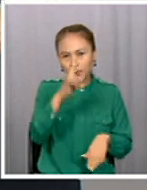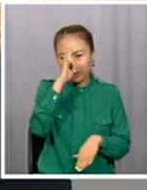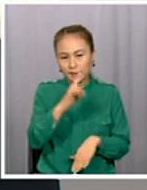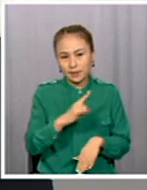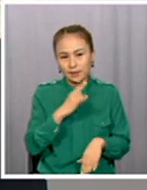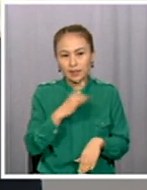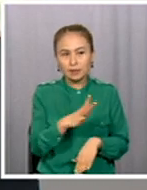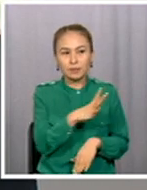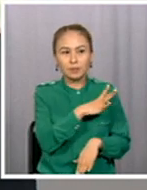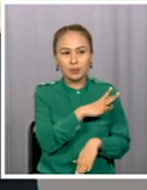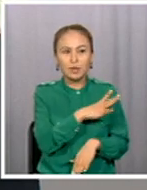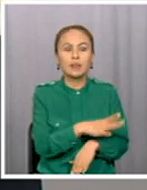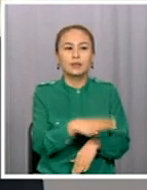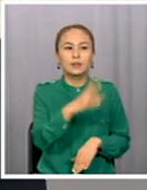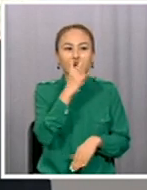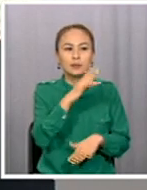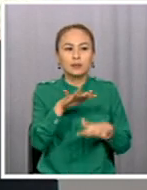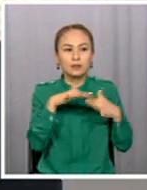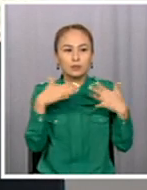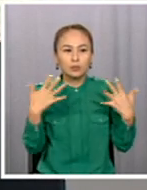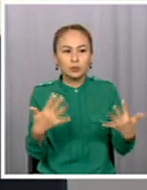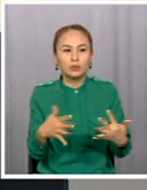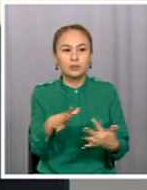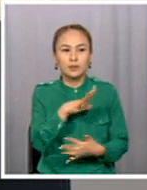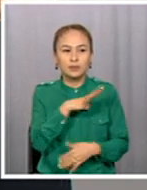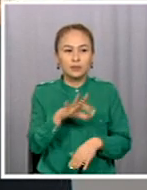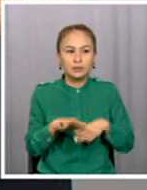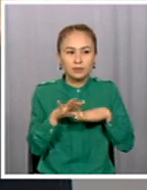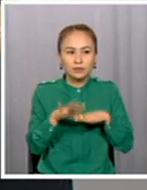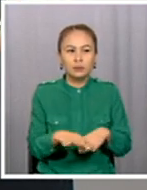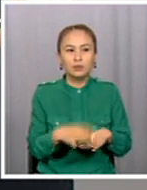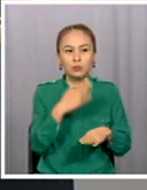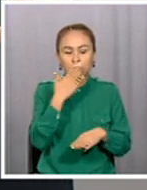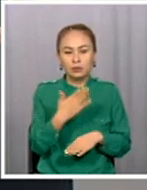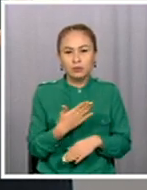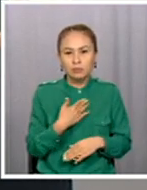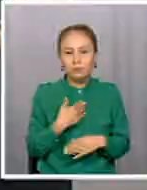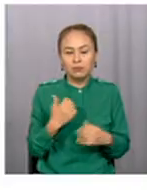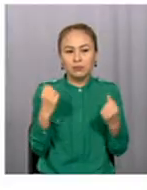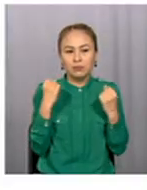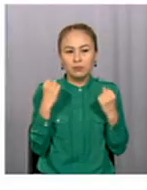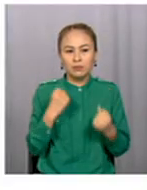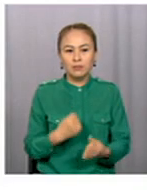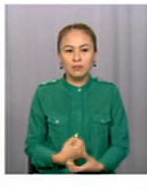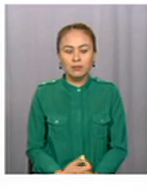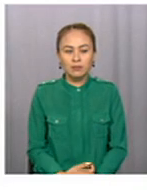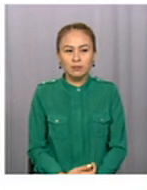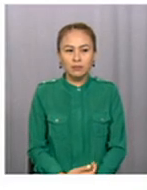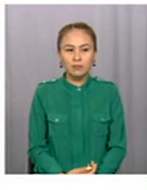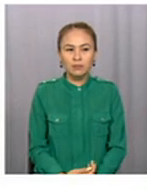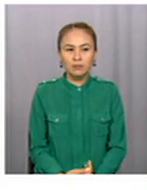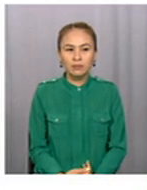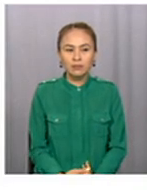И третье предложение. Зрители на трибунах приветствовали любимых спортсменов.